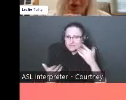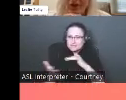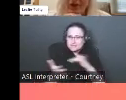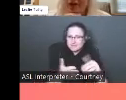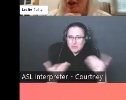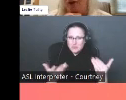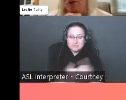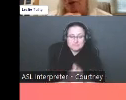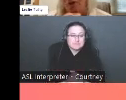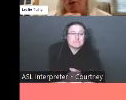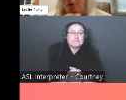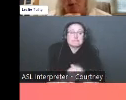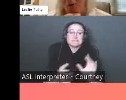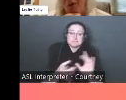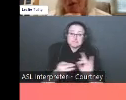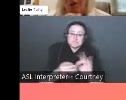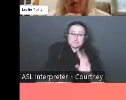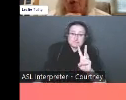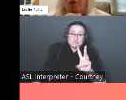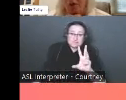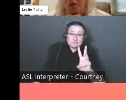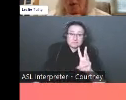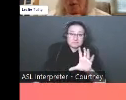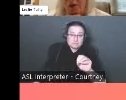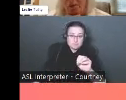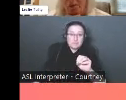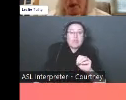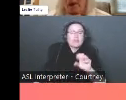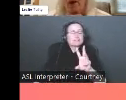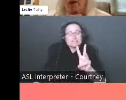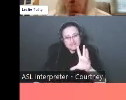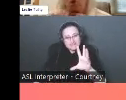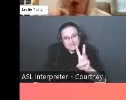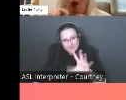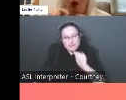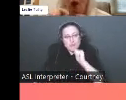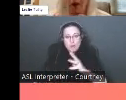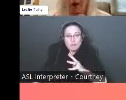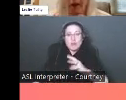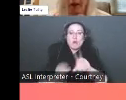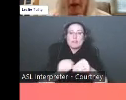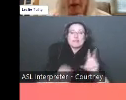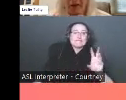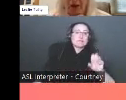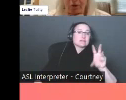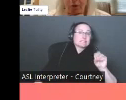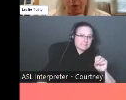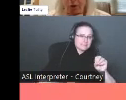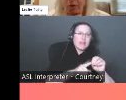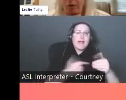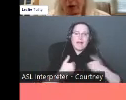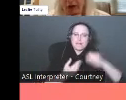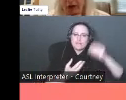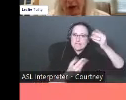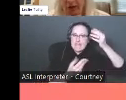Maintenant, nous allons parler de l'étude en cours. Sur 660 femmes,